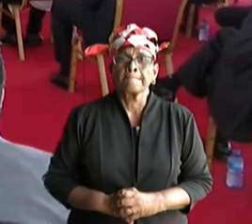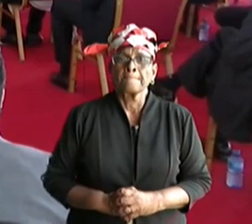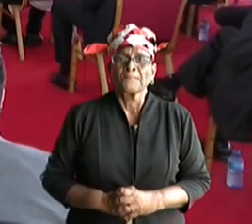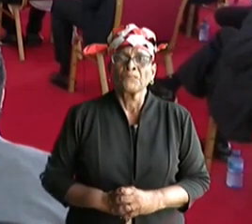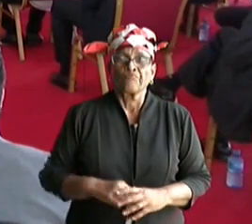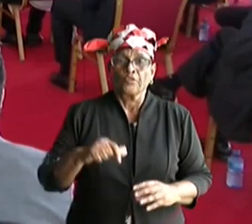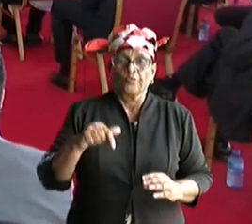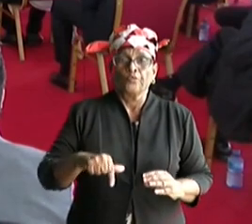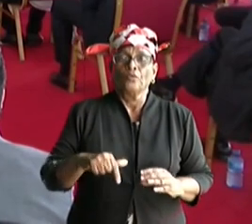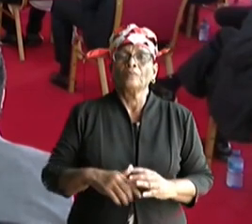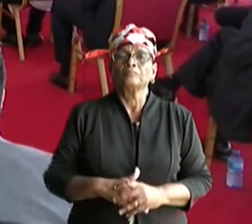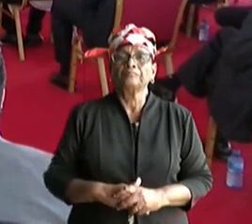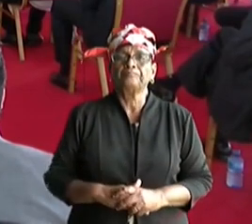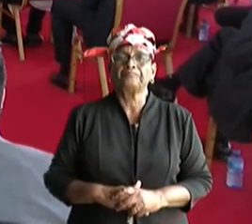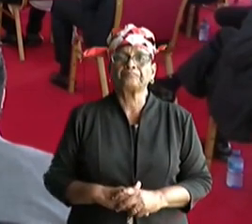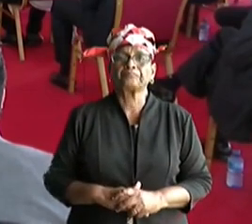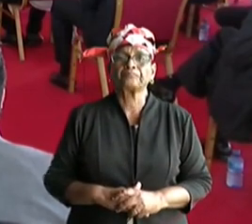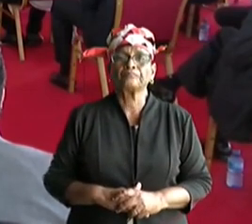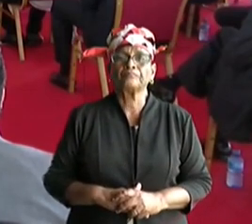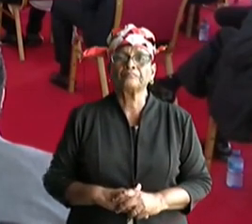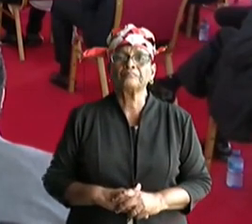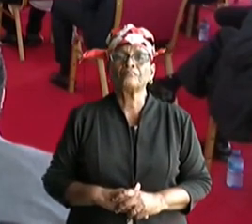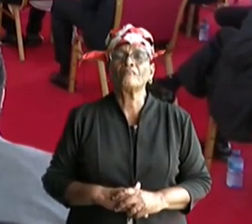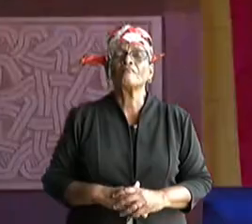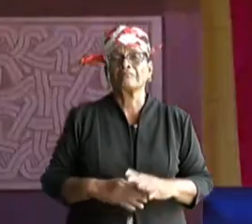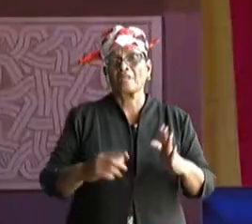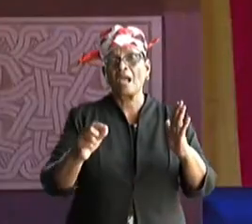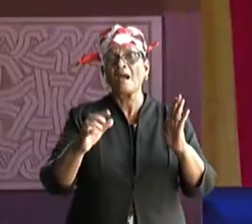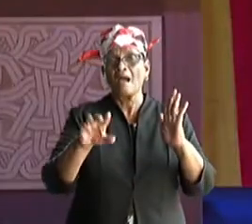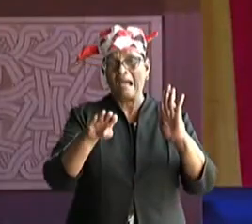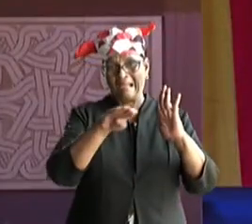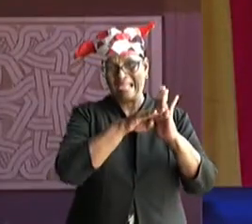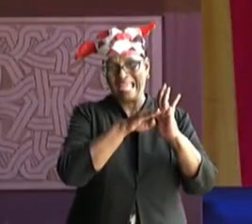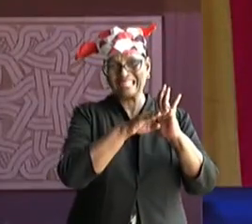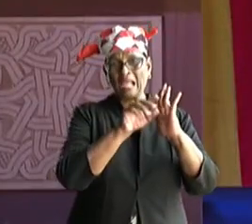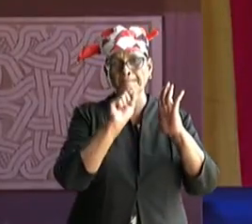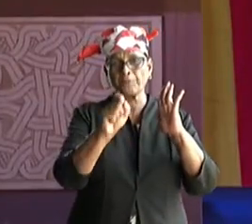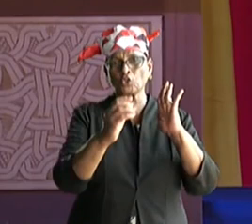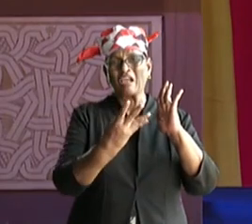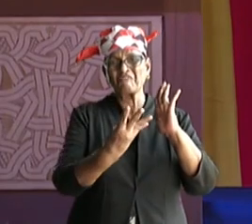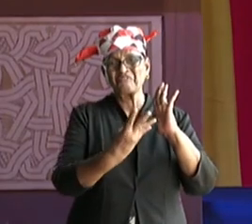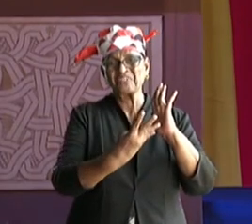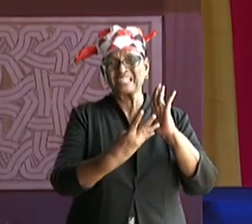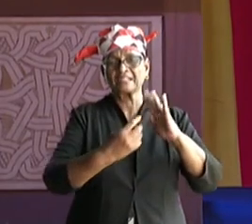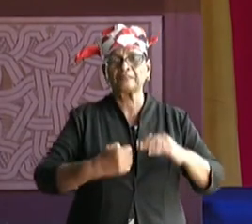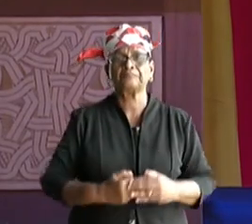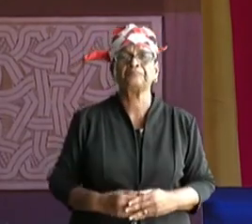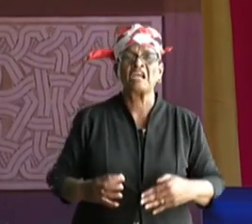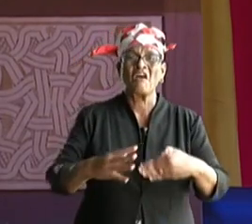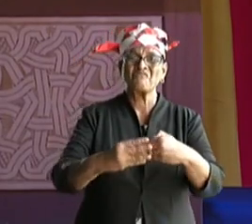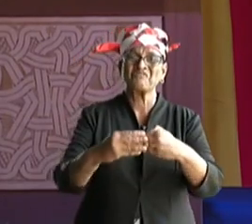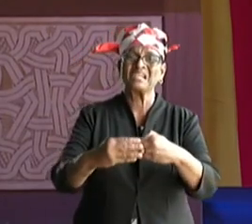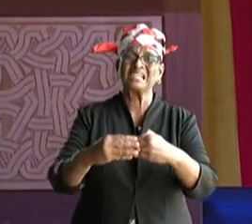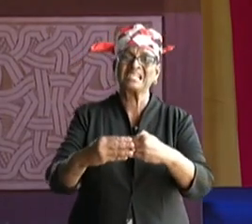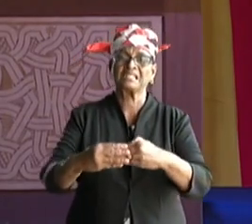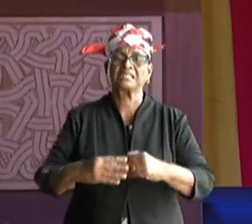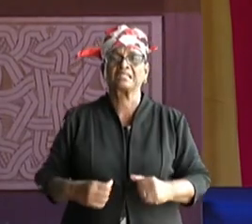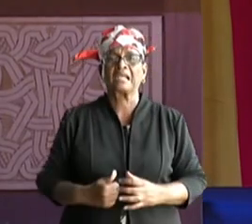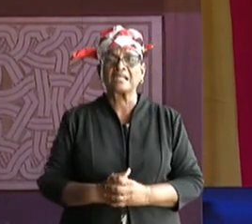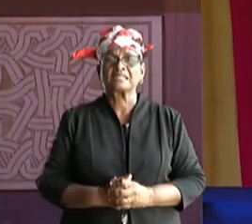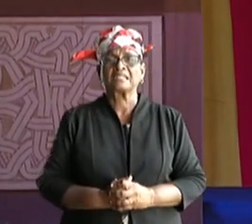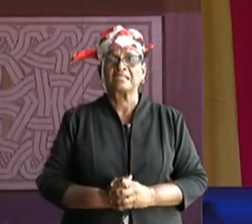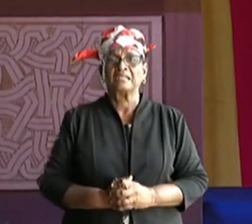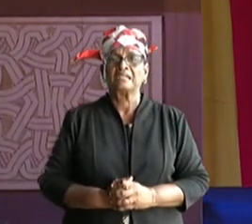Dan gaan we thans naar agenda punt 4. Dat is felicitatieboodschappen door de fractieleider van